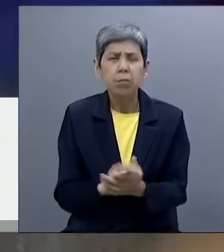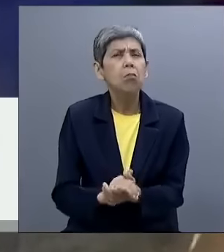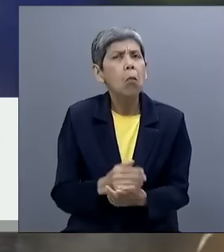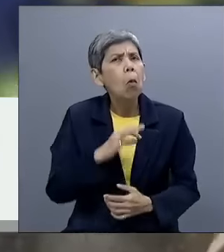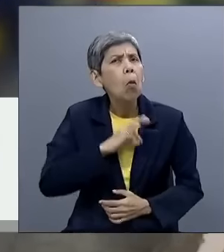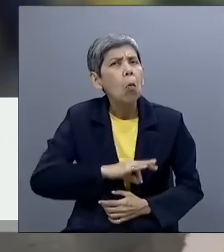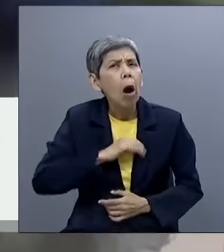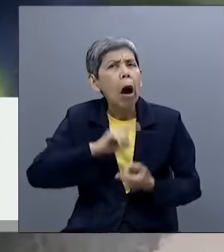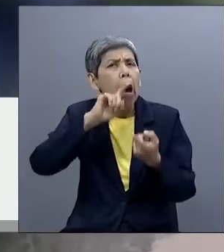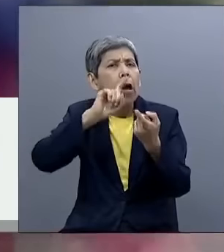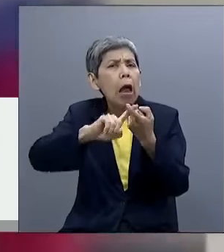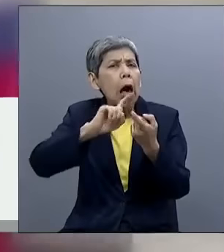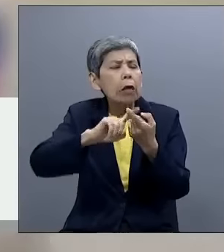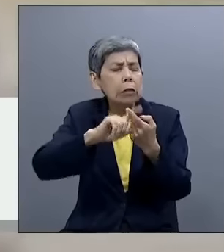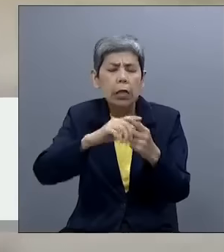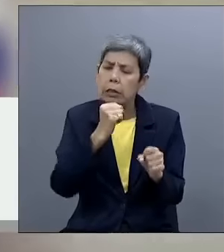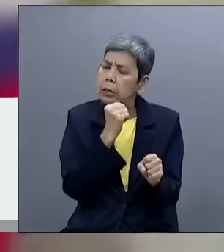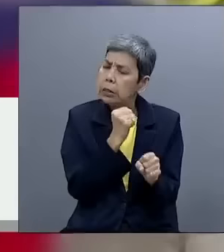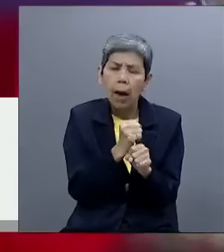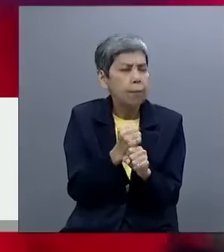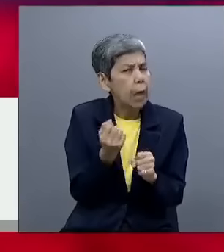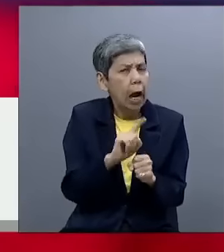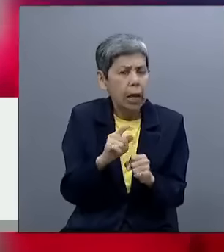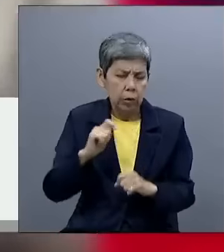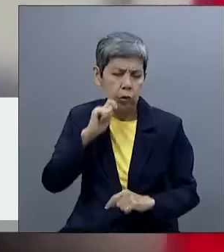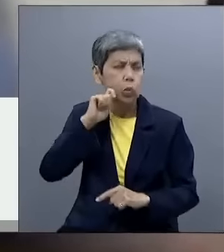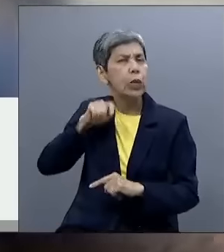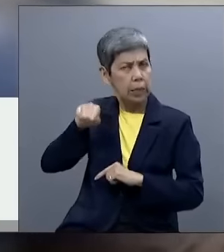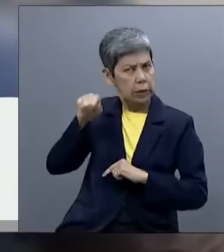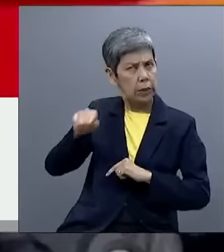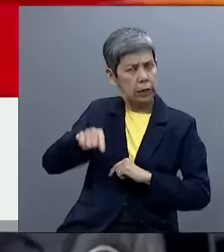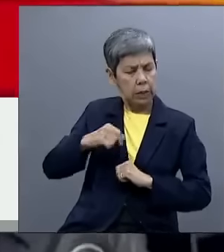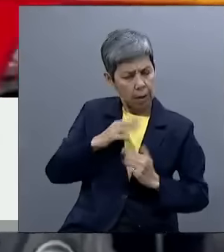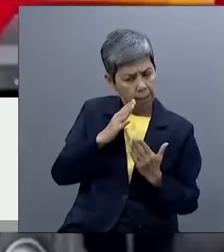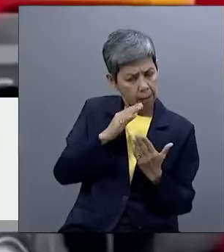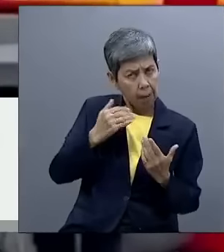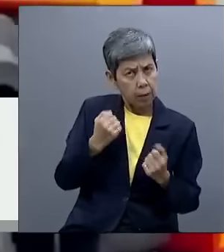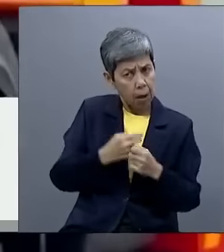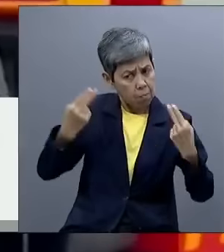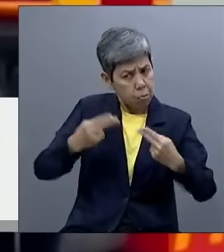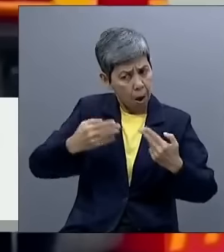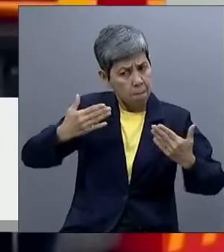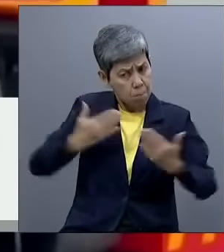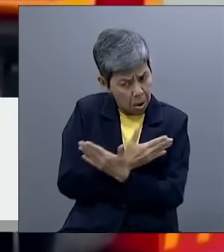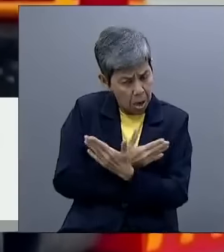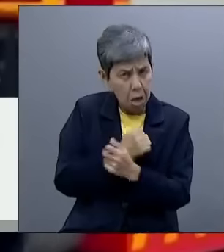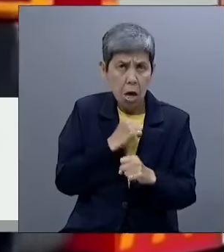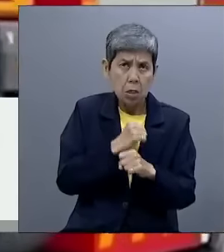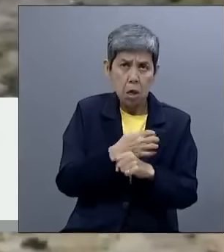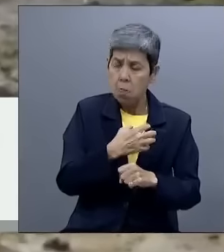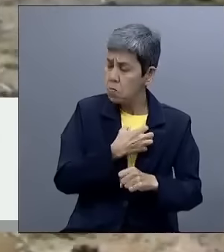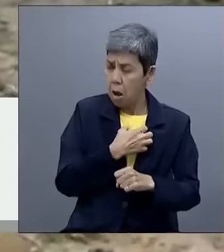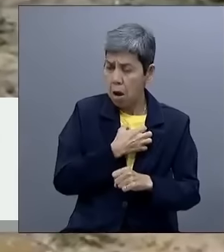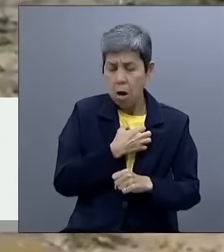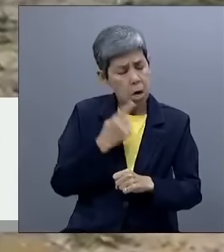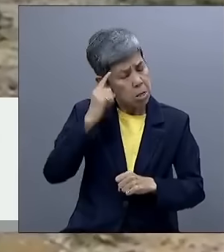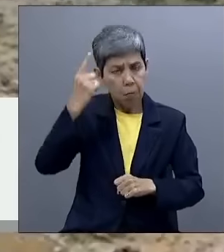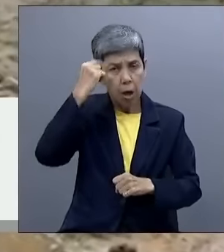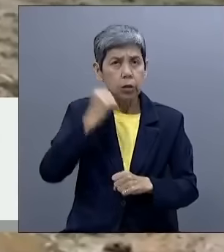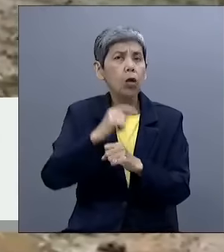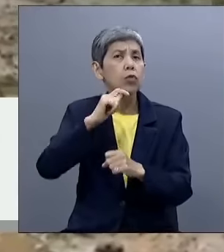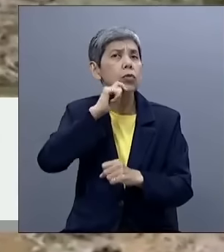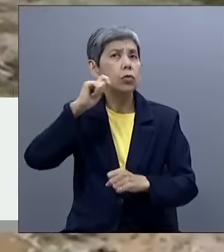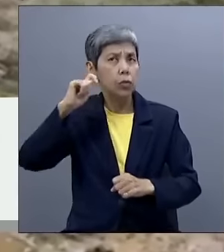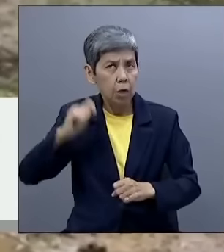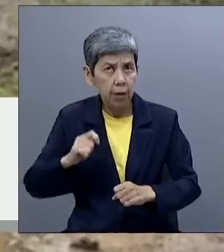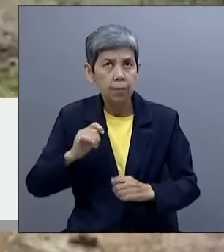อยู่ที่ว่ารัสเซียจะเลือกตอบโต้ยูเครนยังไงจะปรับเปลี่ยนแผนการรบในแนวหน้าหรือว่าจะเปิดแนวรบใหม่ในยูเครนหรือ